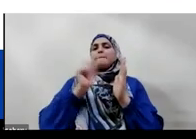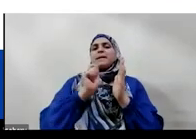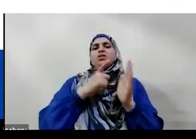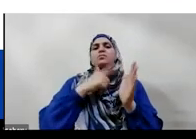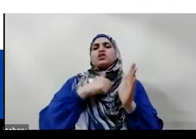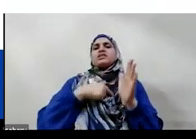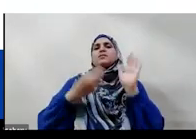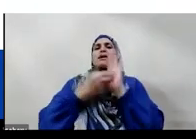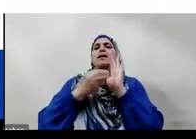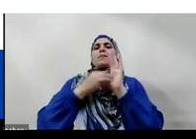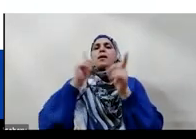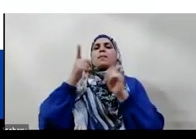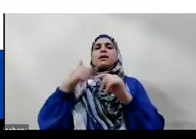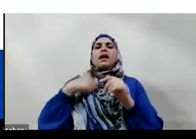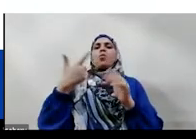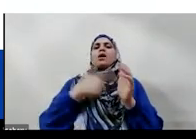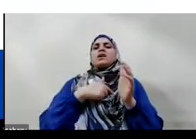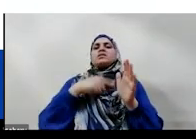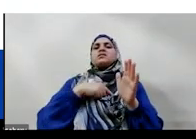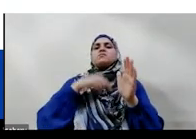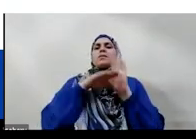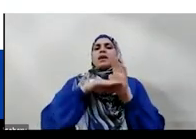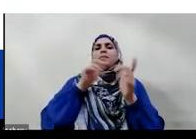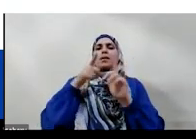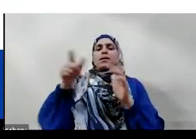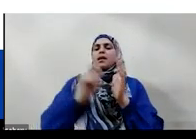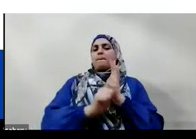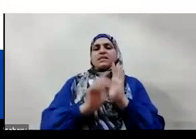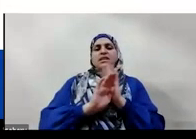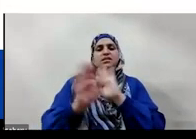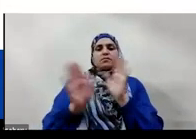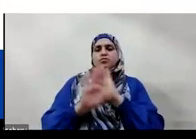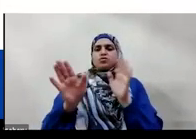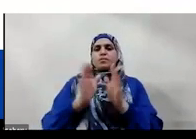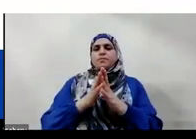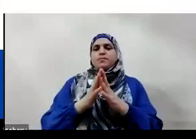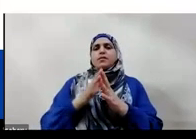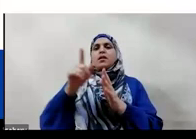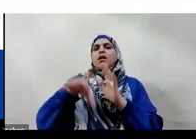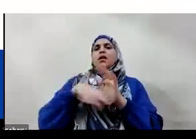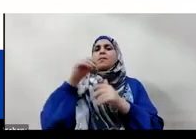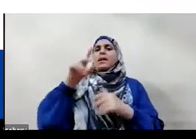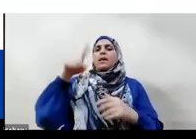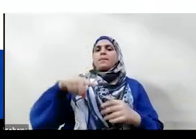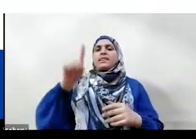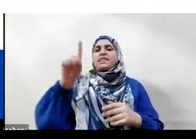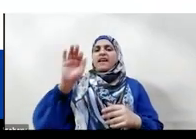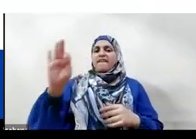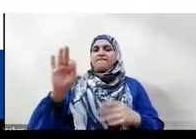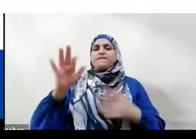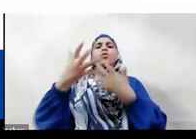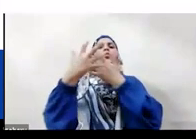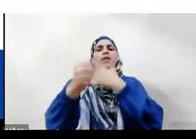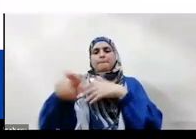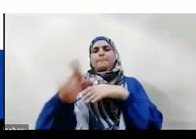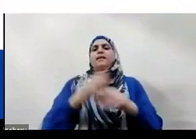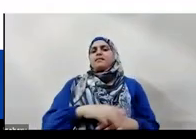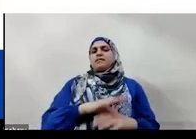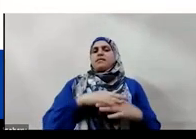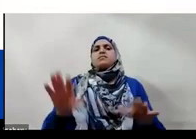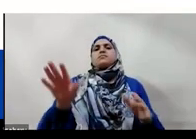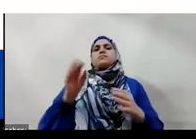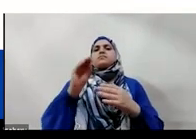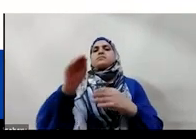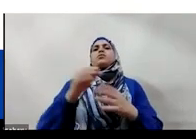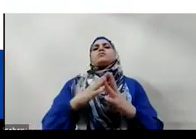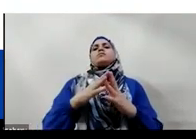المتحدة الأمريكية أو اسم برنامج معين في الولايات المتحدة الأمريكية، واعمله في PDF على هيئة PDF document